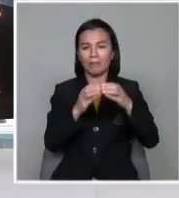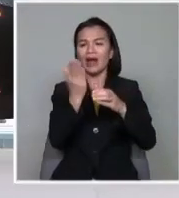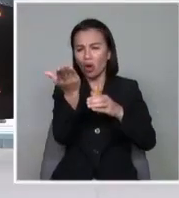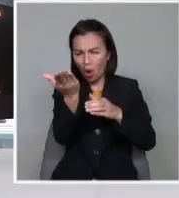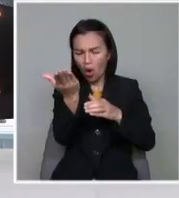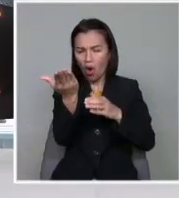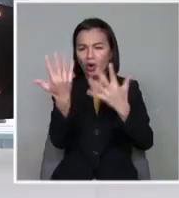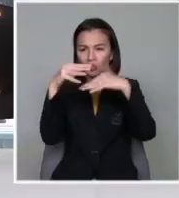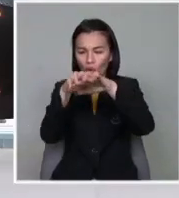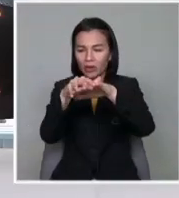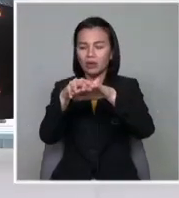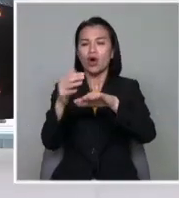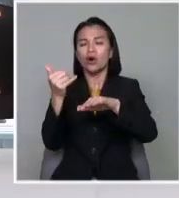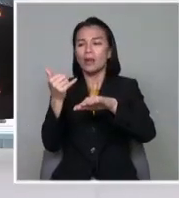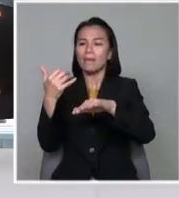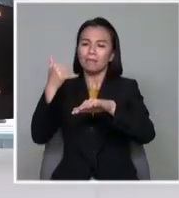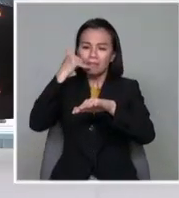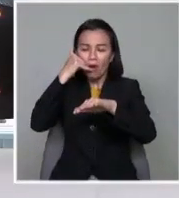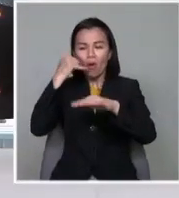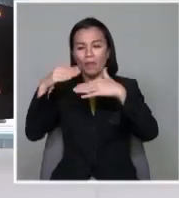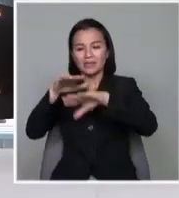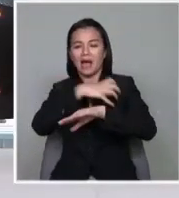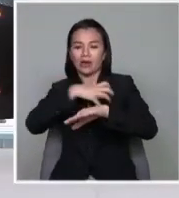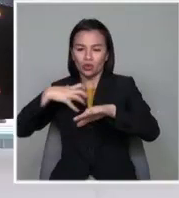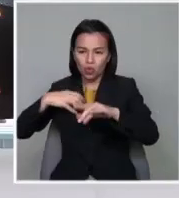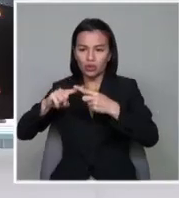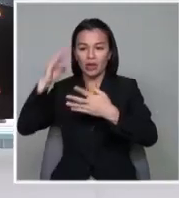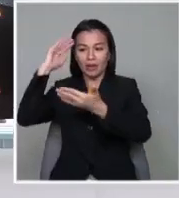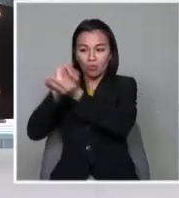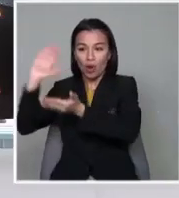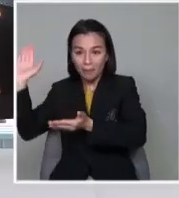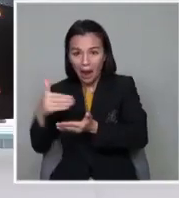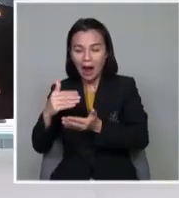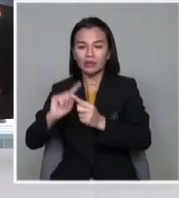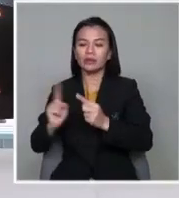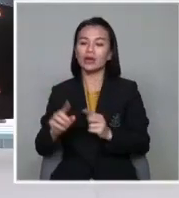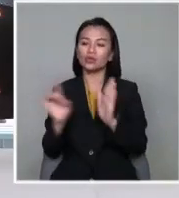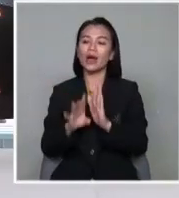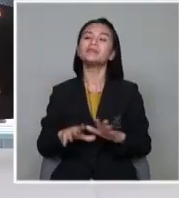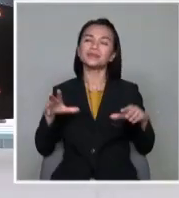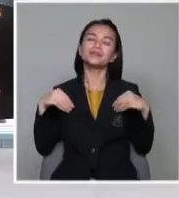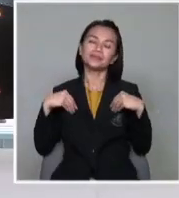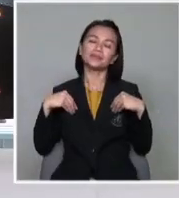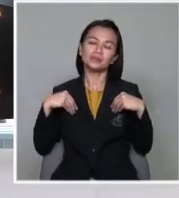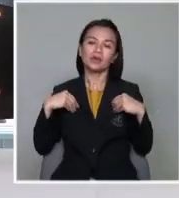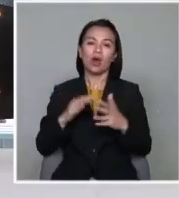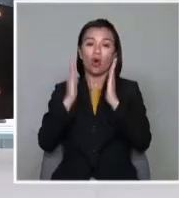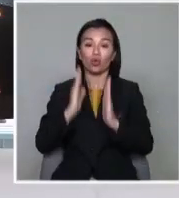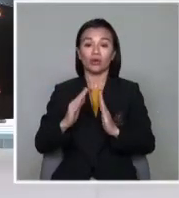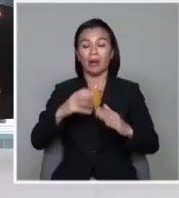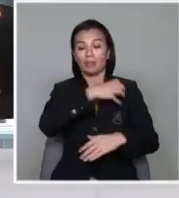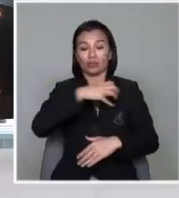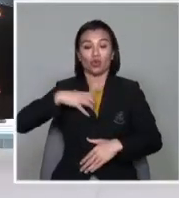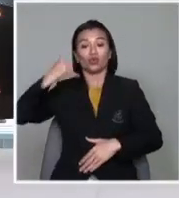ประสานสถานทูตพาตำรวจมาถึงจะยอมนั่นแหละ สุดท้ายก็คือต้องให้สถานทูตเนี่ยคุยทางโทรศัพท์นะก็เลยยอมนั่นเองนะครับไปดูจังหว